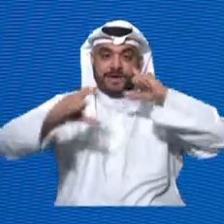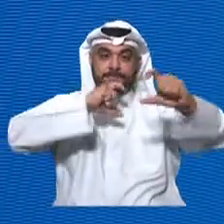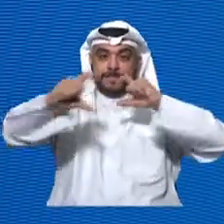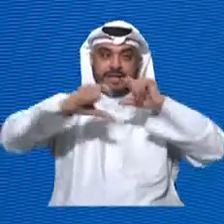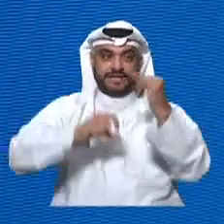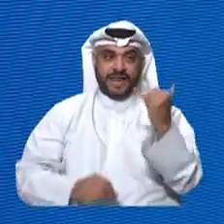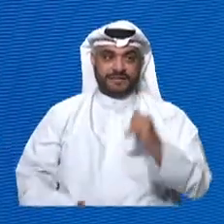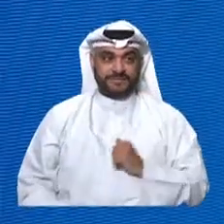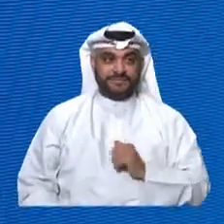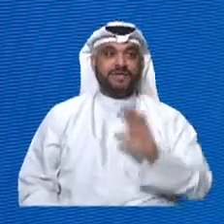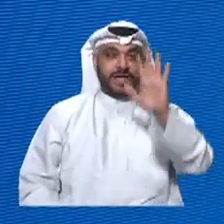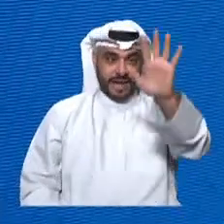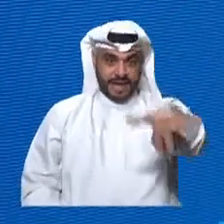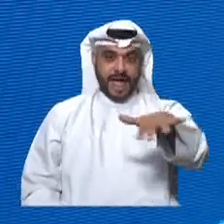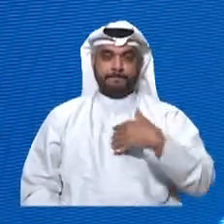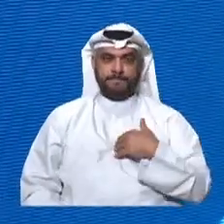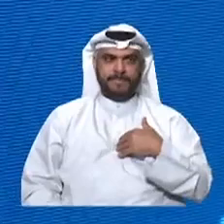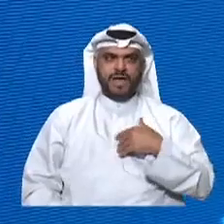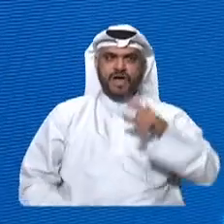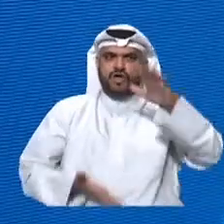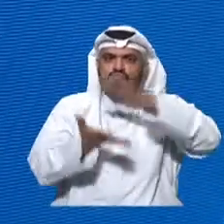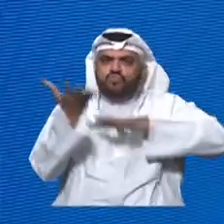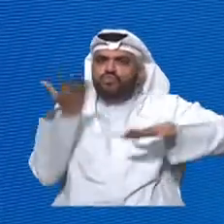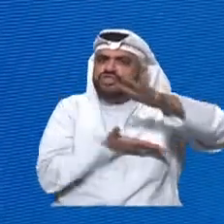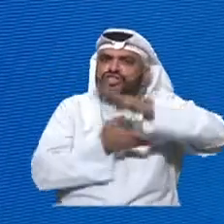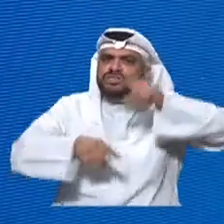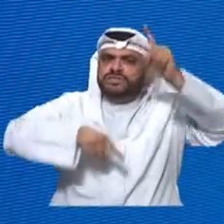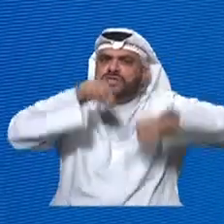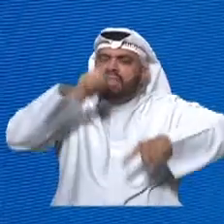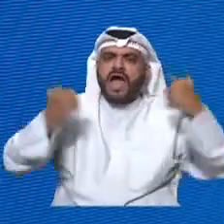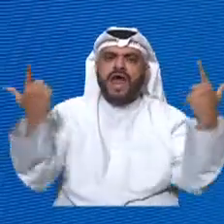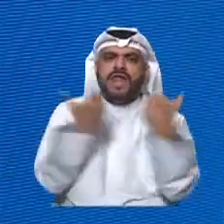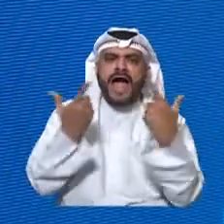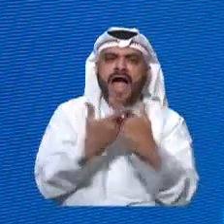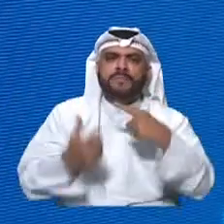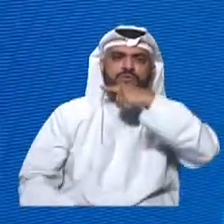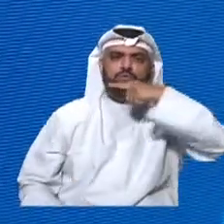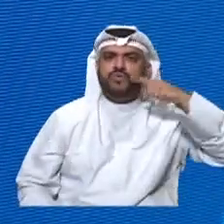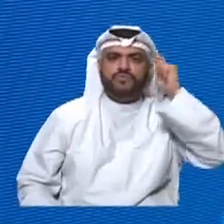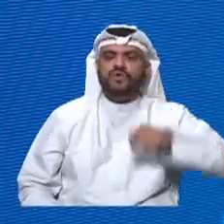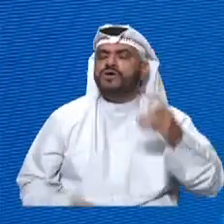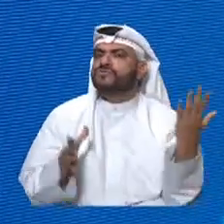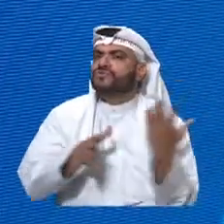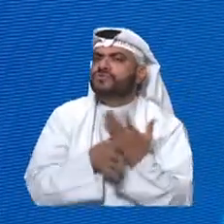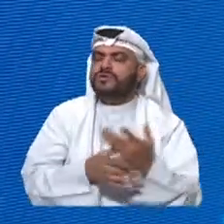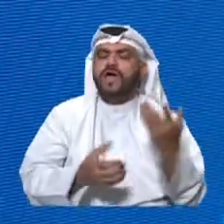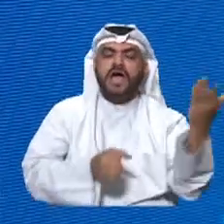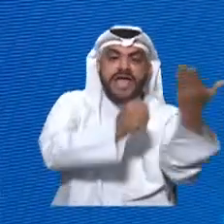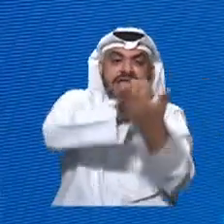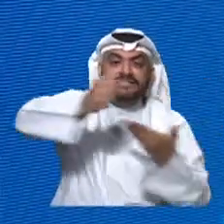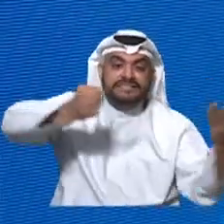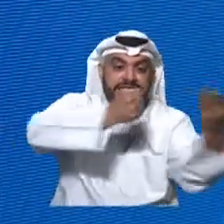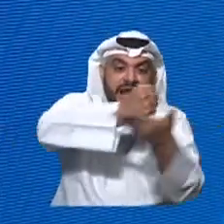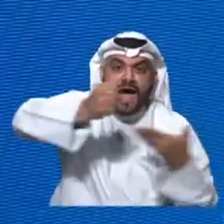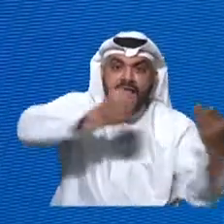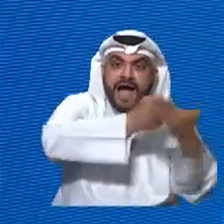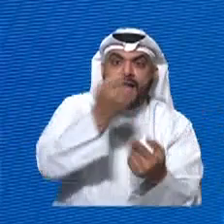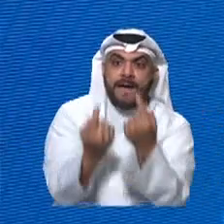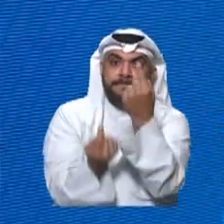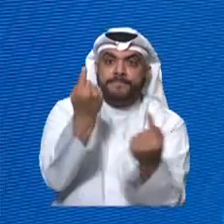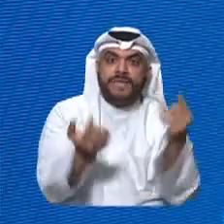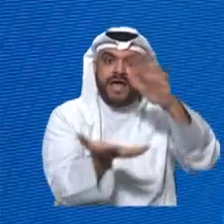دروس مستفادة بالأزمة الأوكرانية الروسية هي المواد الغذائية، الزراعة، القمح، أهم شيء حق المواطن